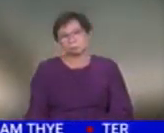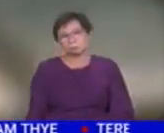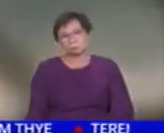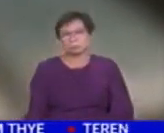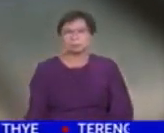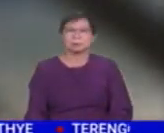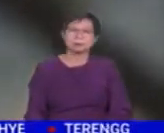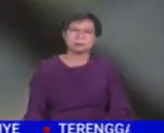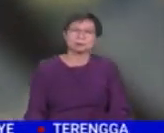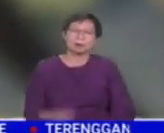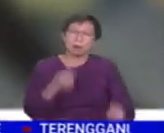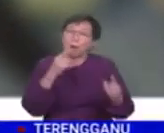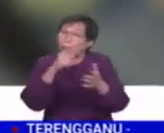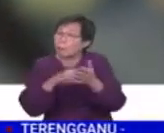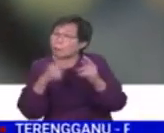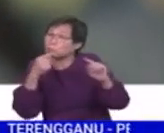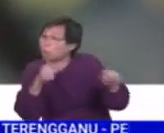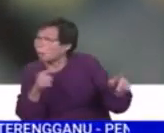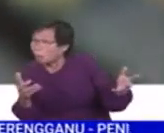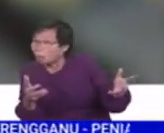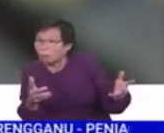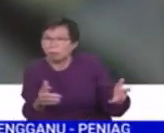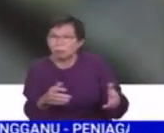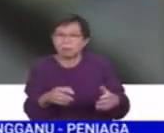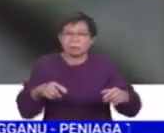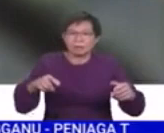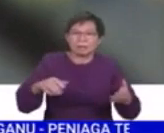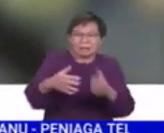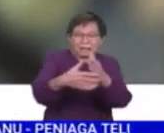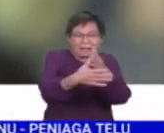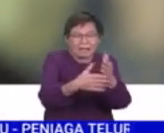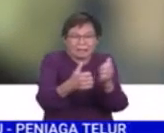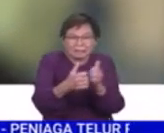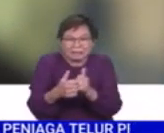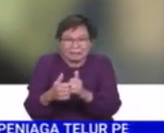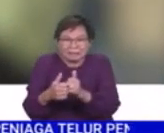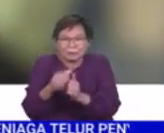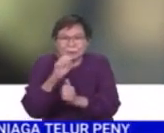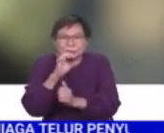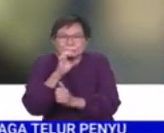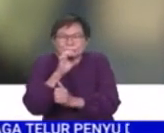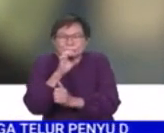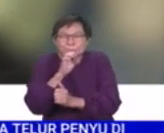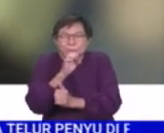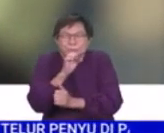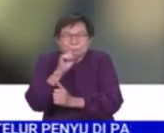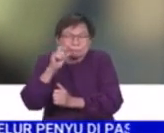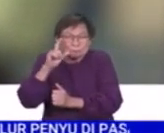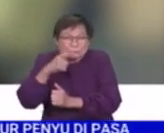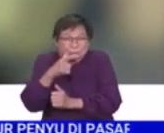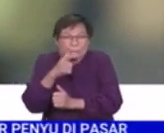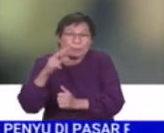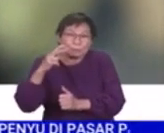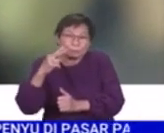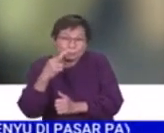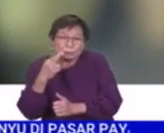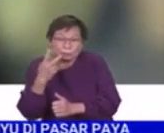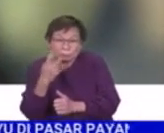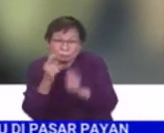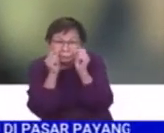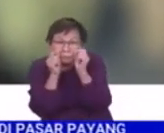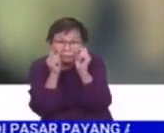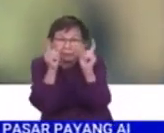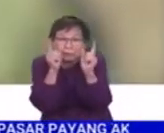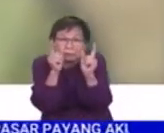Dan ini pula apa reaksi anda apabila hidangan ikan bersama hirisan limau nipis, mi dan sayur-sayuran